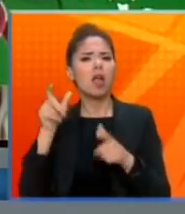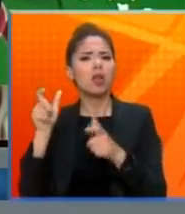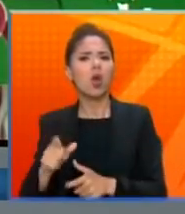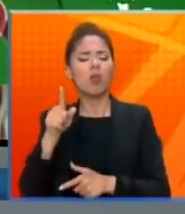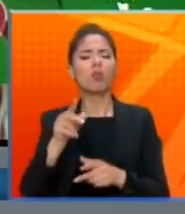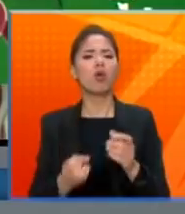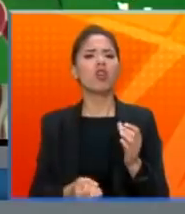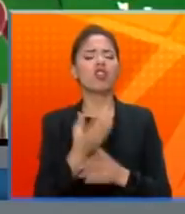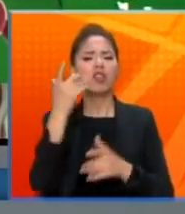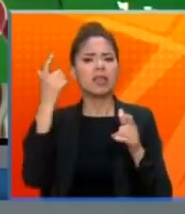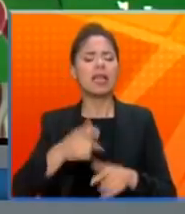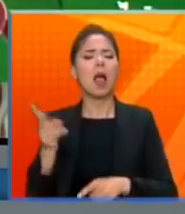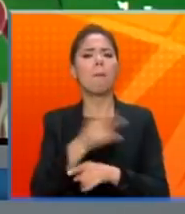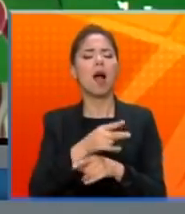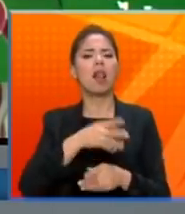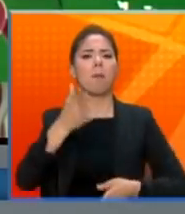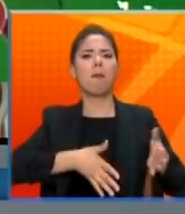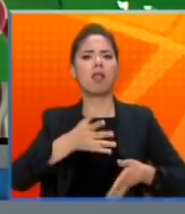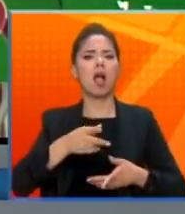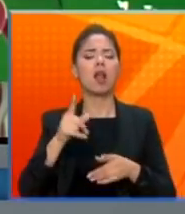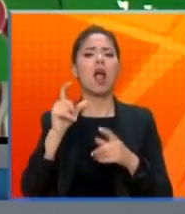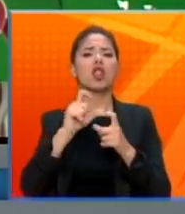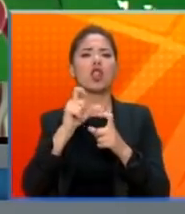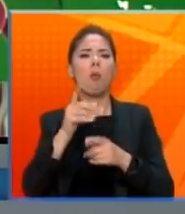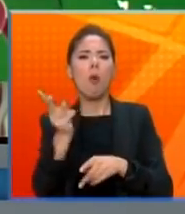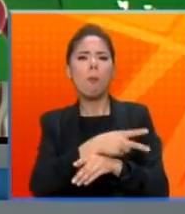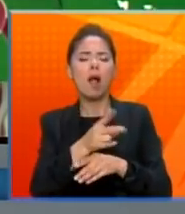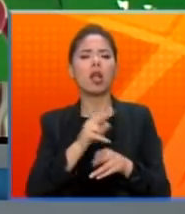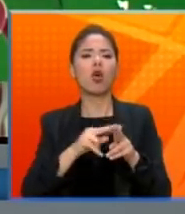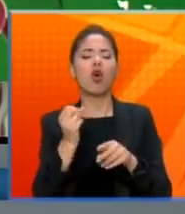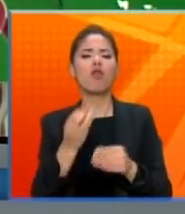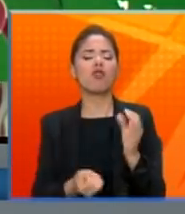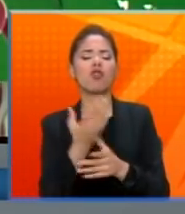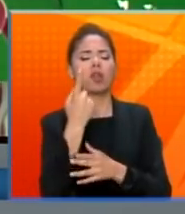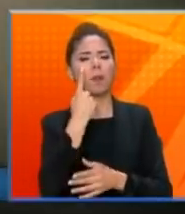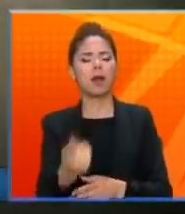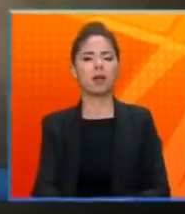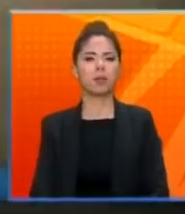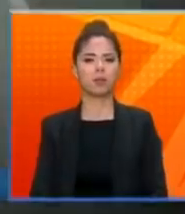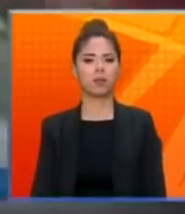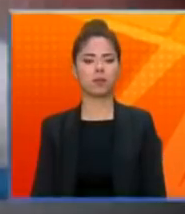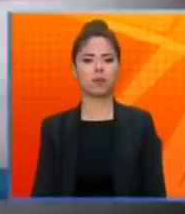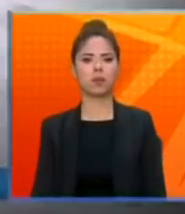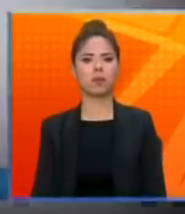noktasının bu kez balık pazarları olması. Somon balıklarında COVID-19'a rastlandı.